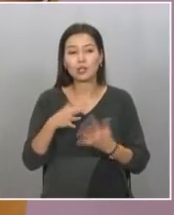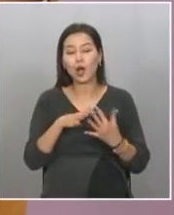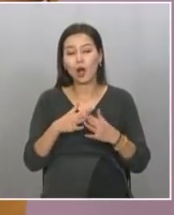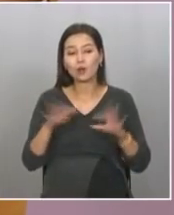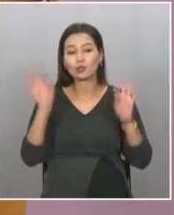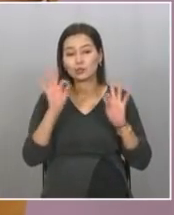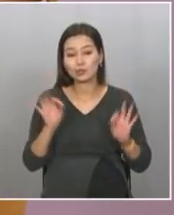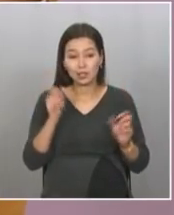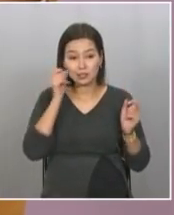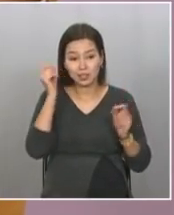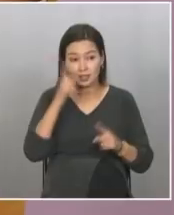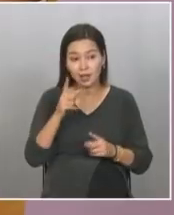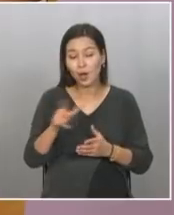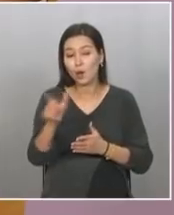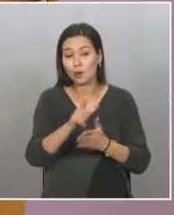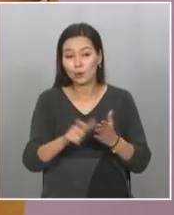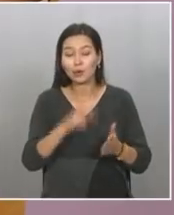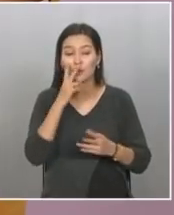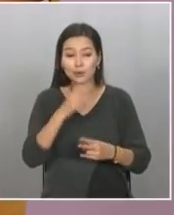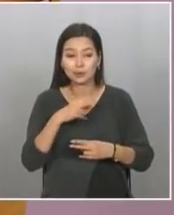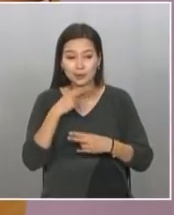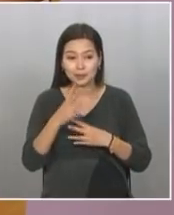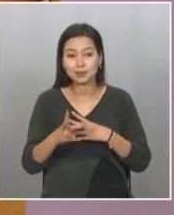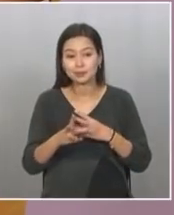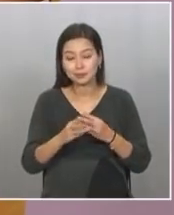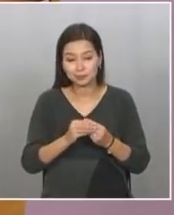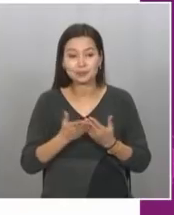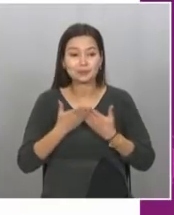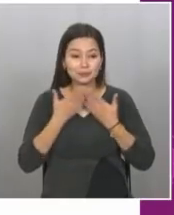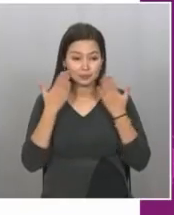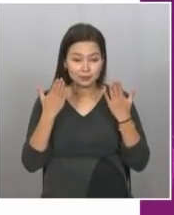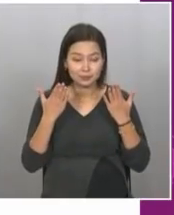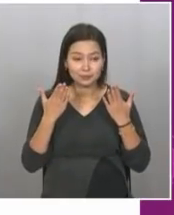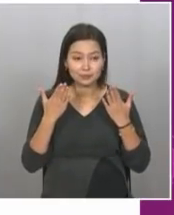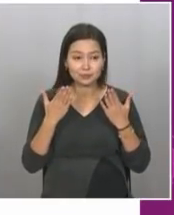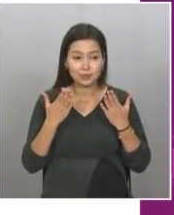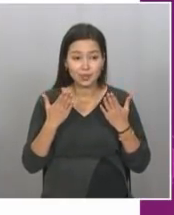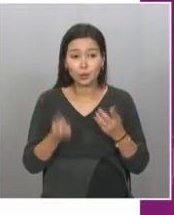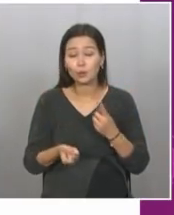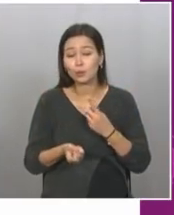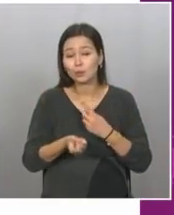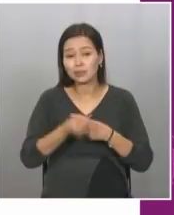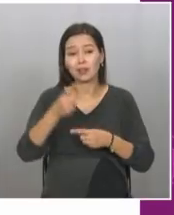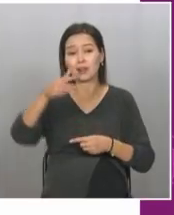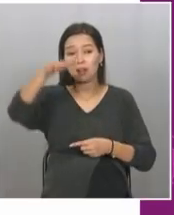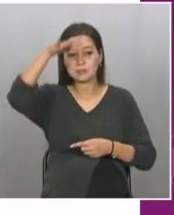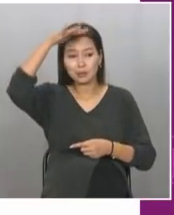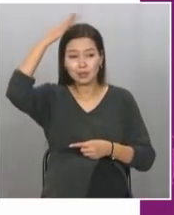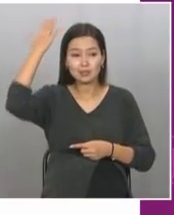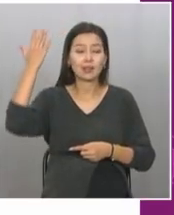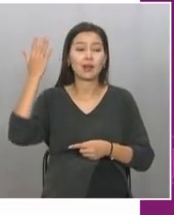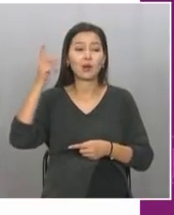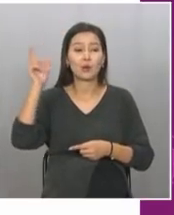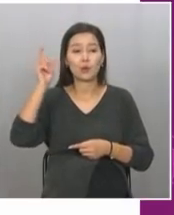өлеңімен танысайық. Өлеңді мәнерлеп, ырғақпен менімен бірге оқиымыз. Көтеріле аспандай, көкте